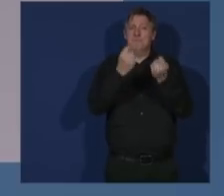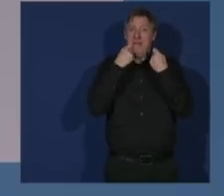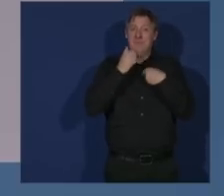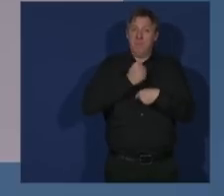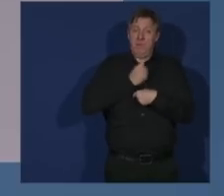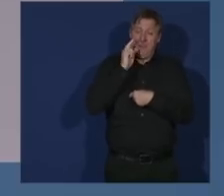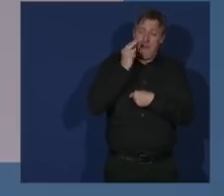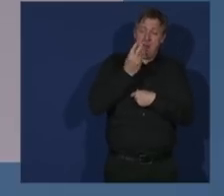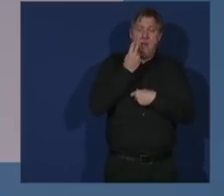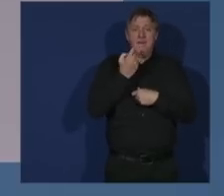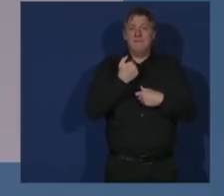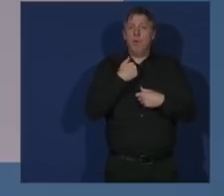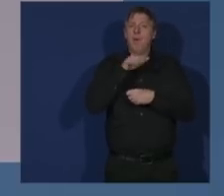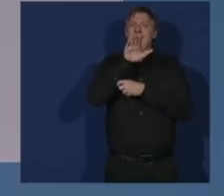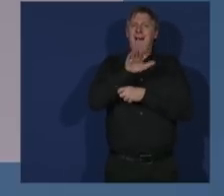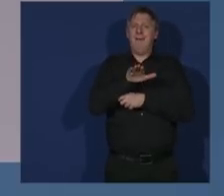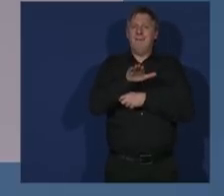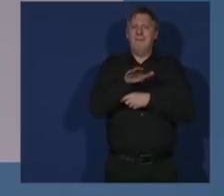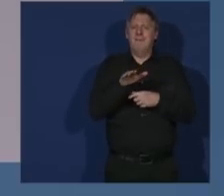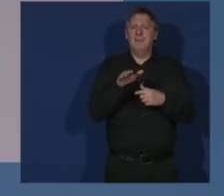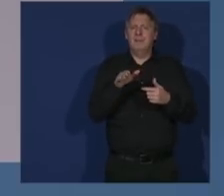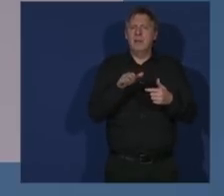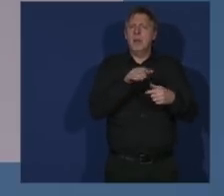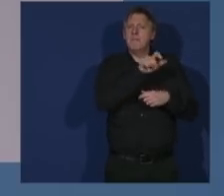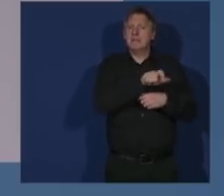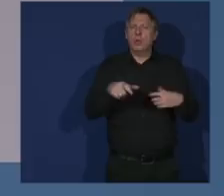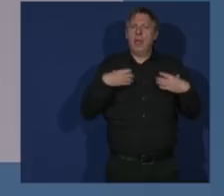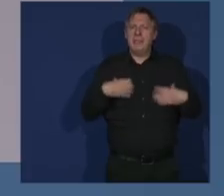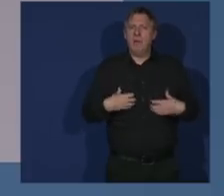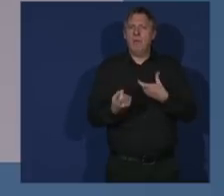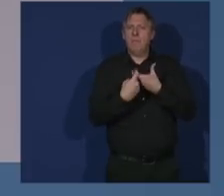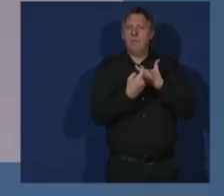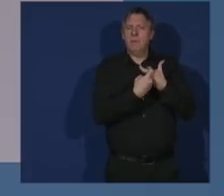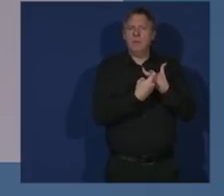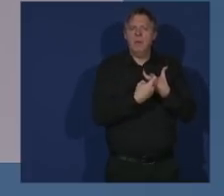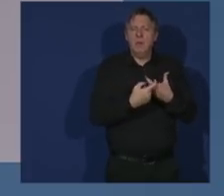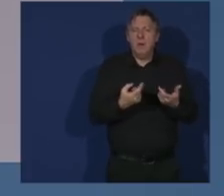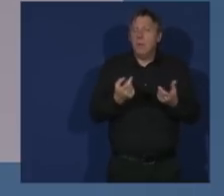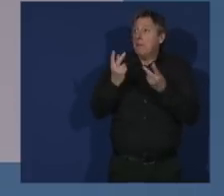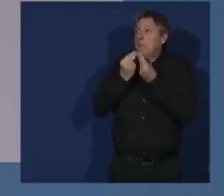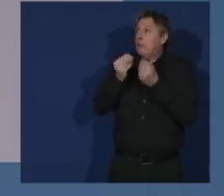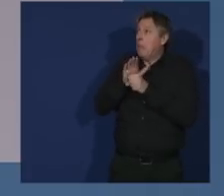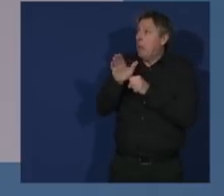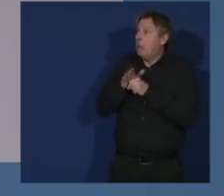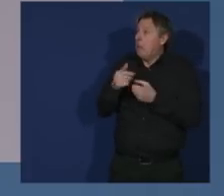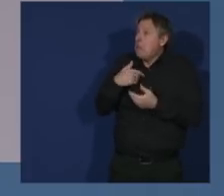le garant, qu'il n'y ait jamais d'adhérent, qui soit dépourvu des explications en temps réel pour comprendre,